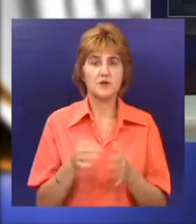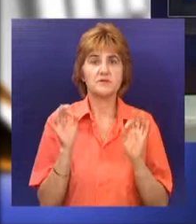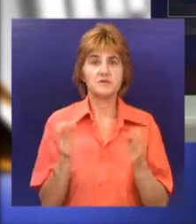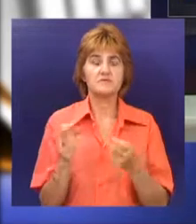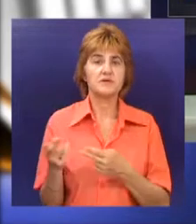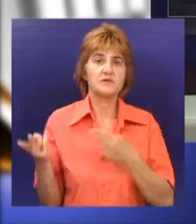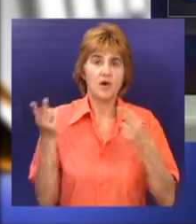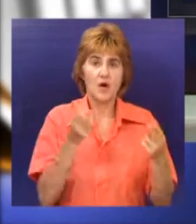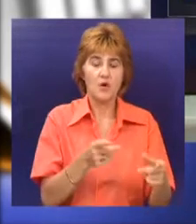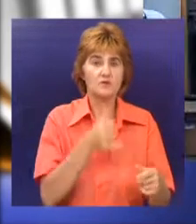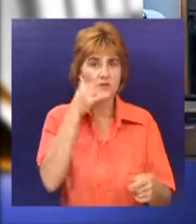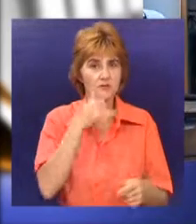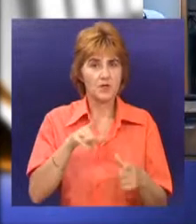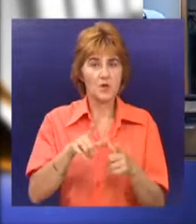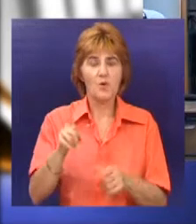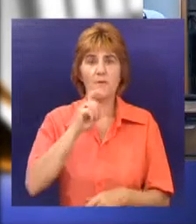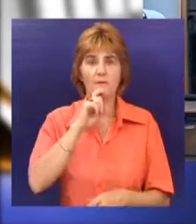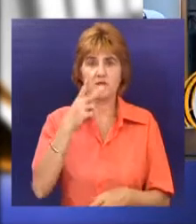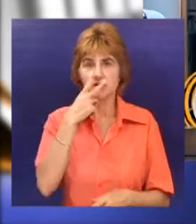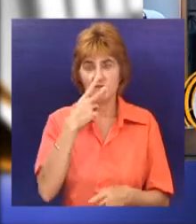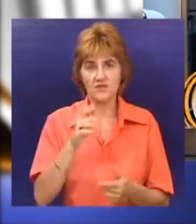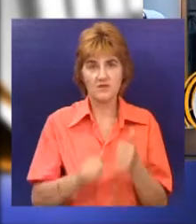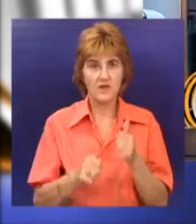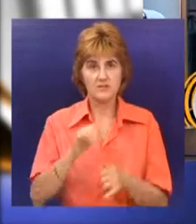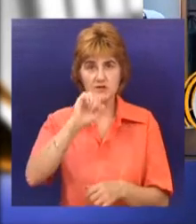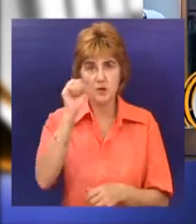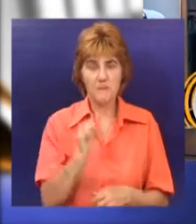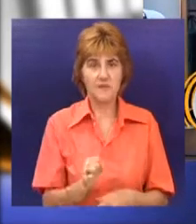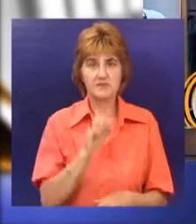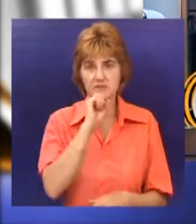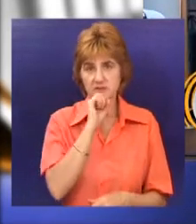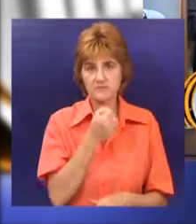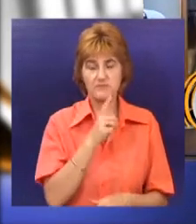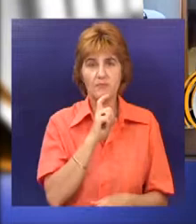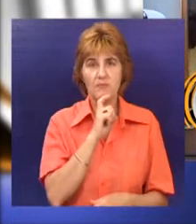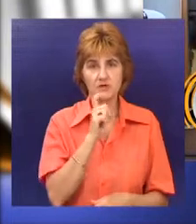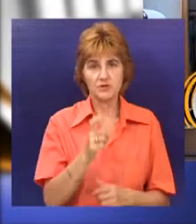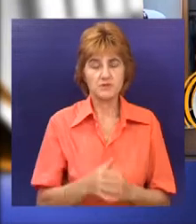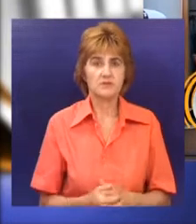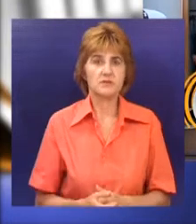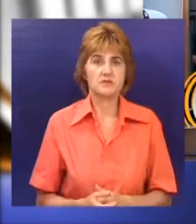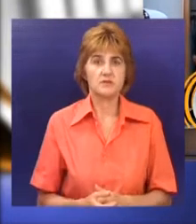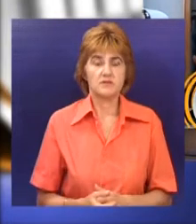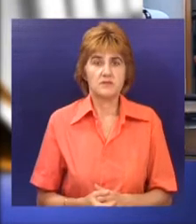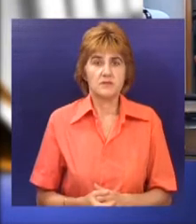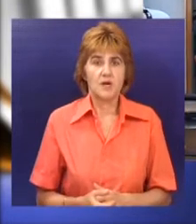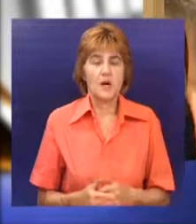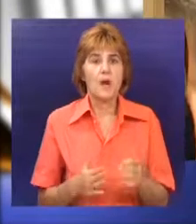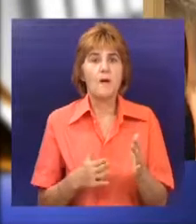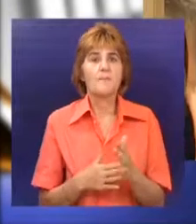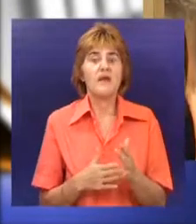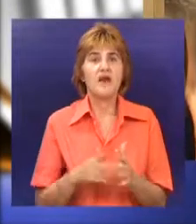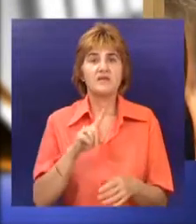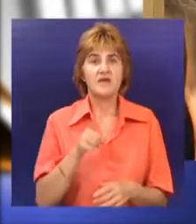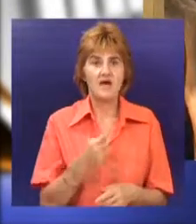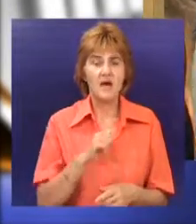izboru za mis Mađarske. Miss Srbije za 2010. godinu Milica Jelić, Miss Srbije za 2011.